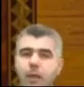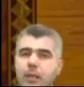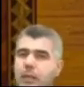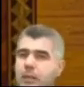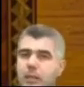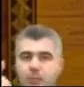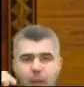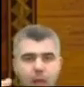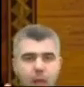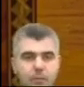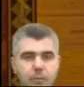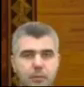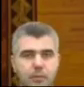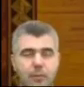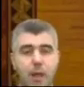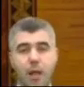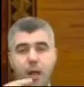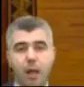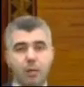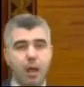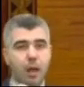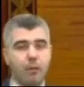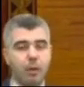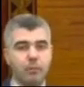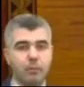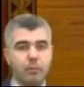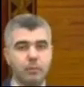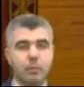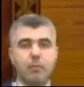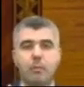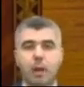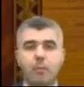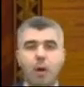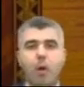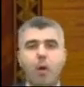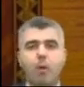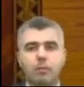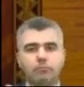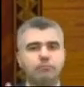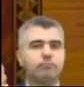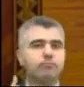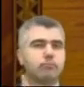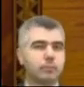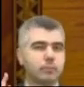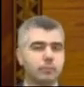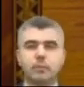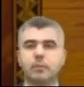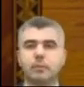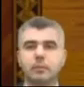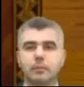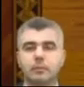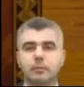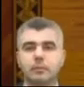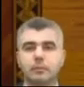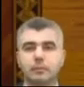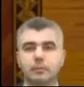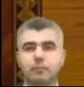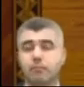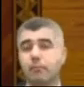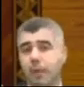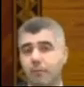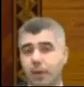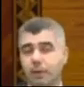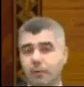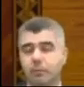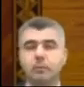مصيرا مشتركا، حوار يعود إلى عصور